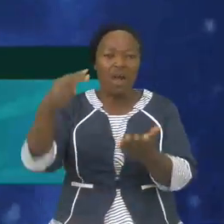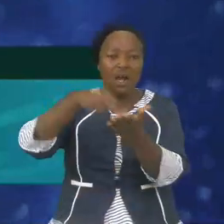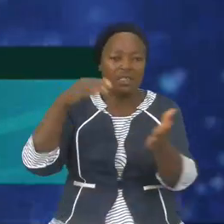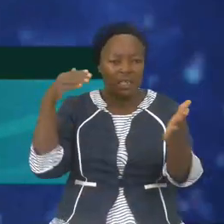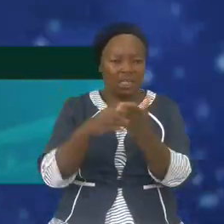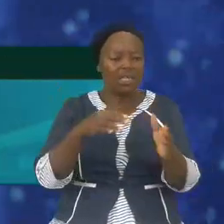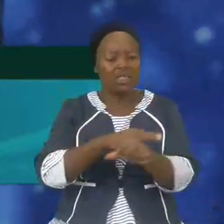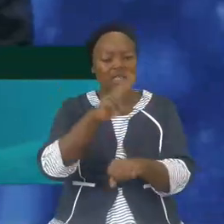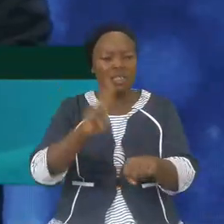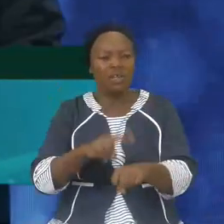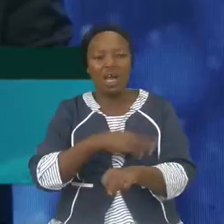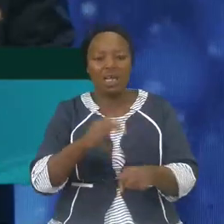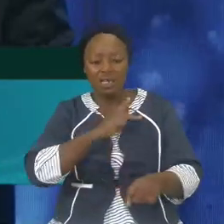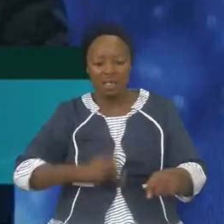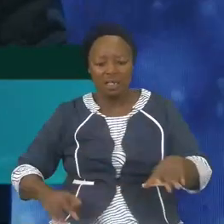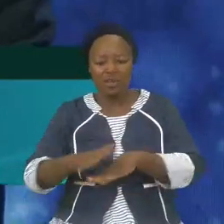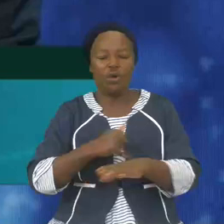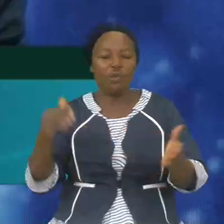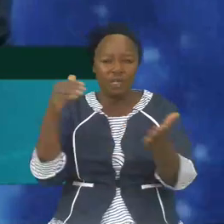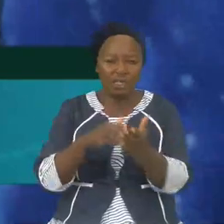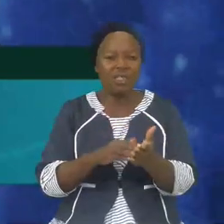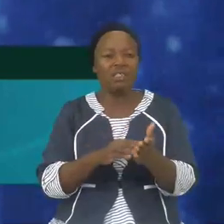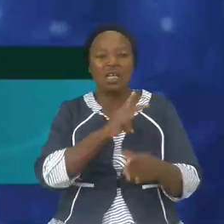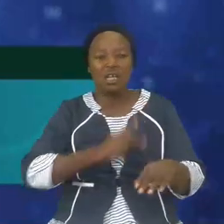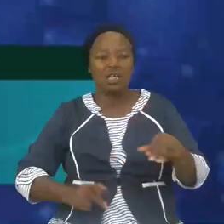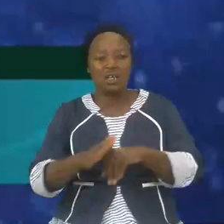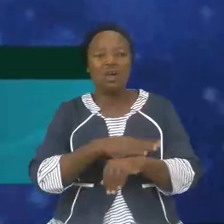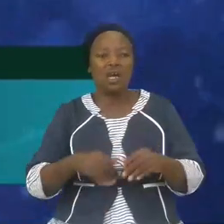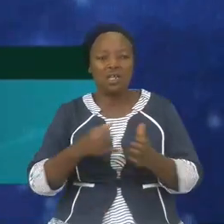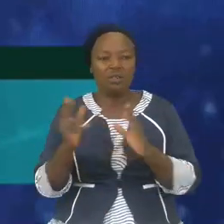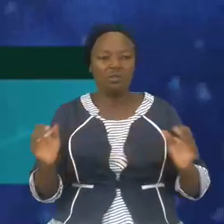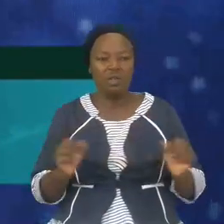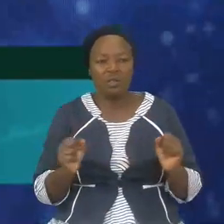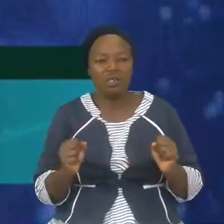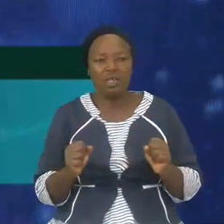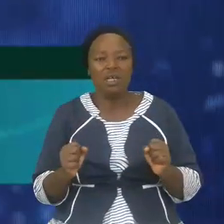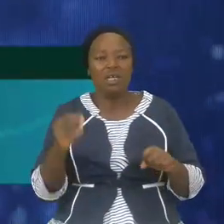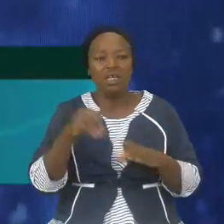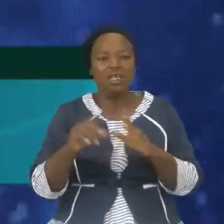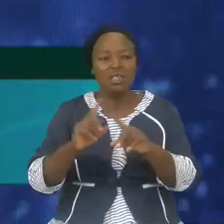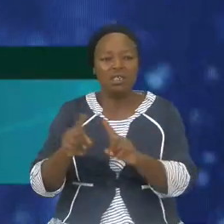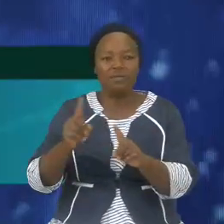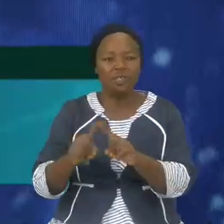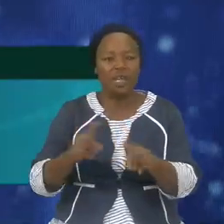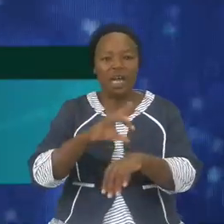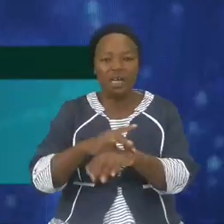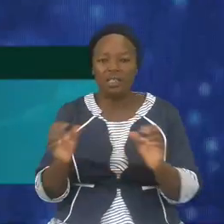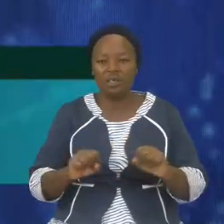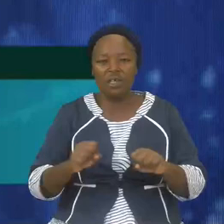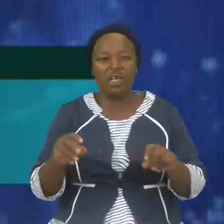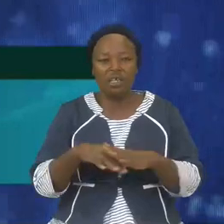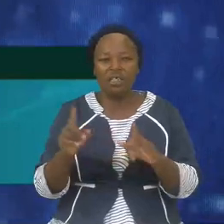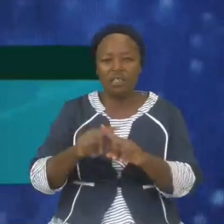nation s'élèvera contre une nation. Et un royaume contre un royaume, il y aura des tremblements de terre en divers